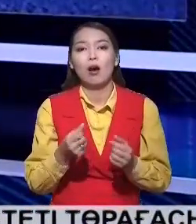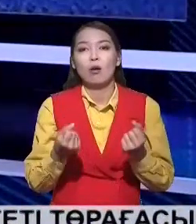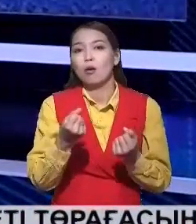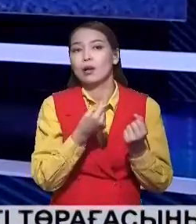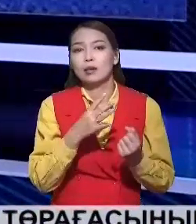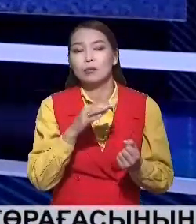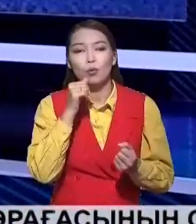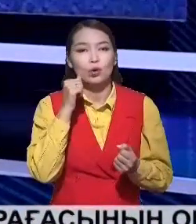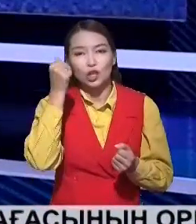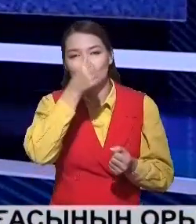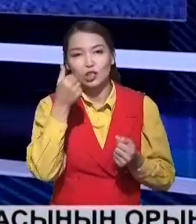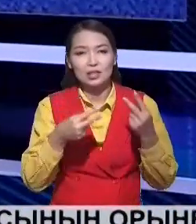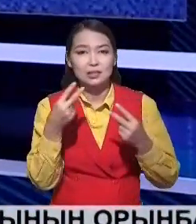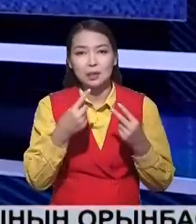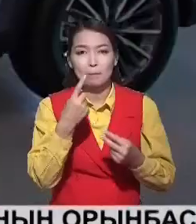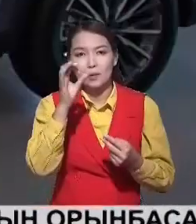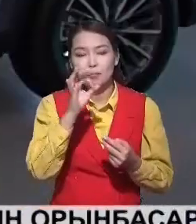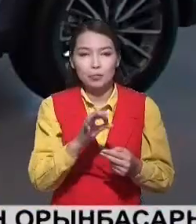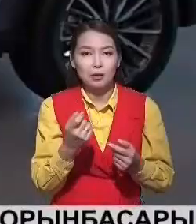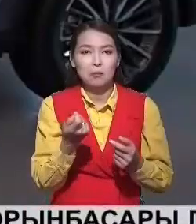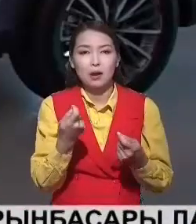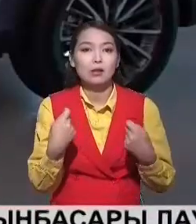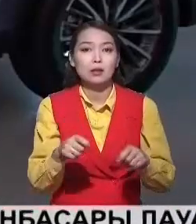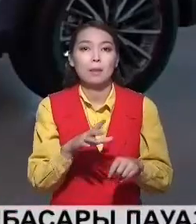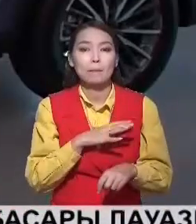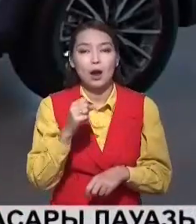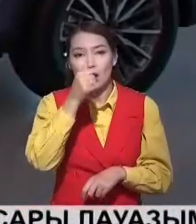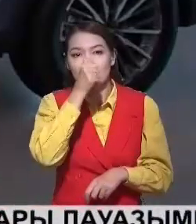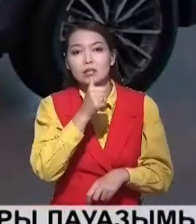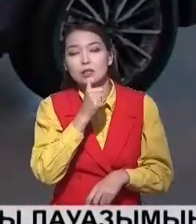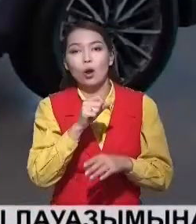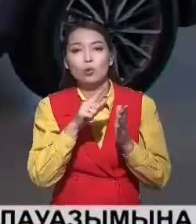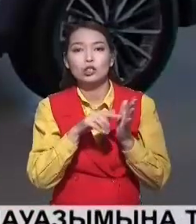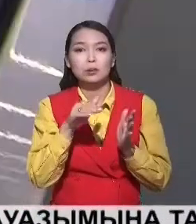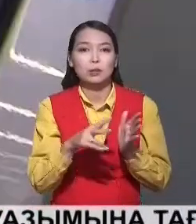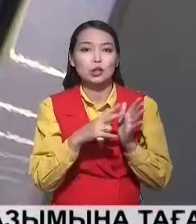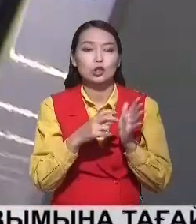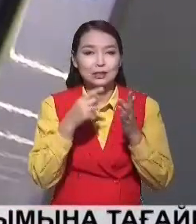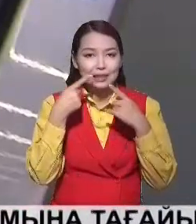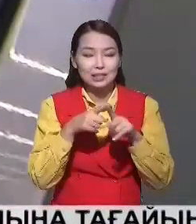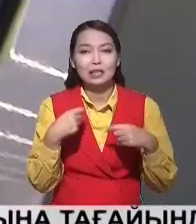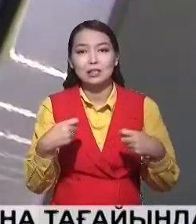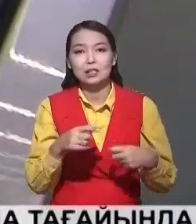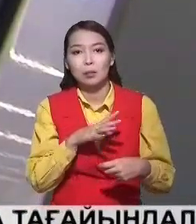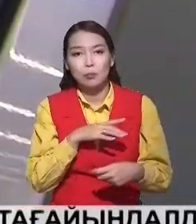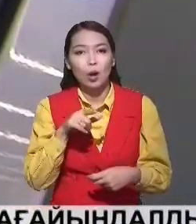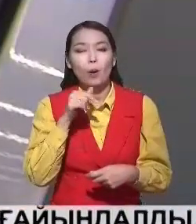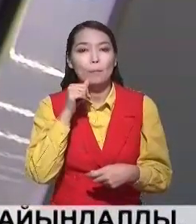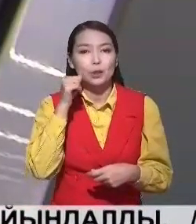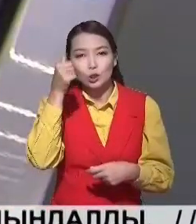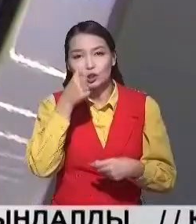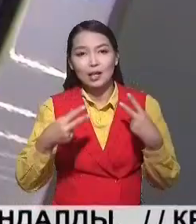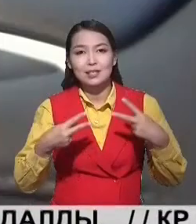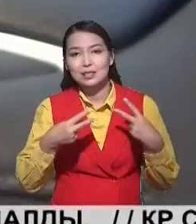жылмен салыстырғанда шамамен 1%-ға сатылды. Тамыз айының өзінде 17800 техника саудаланған. Бұл былтырғы жылдың сәйкес кезеңімен